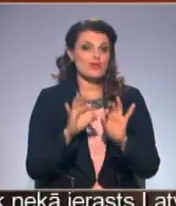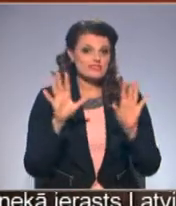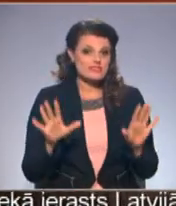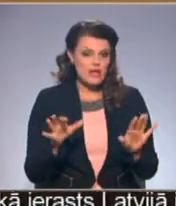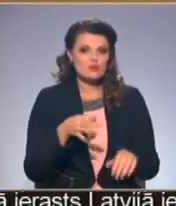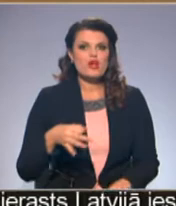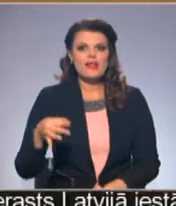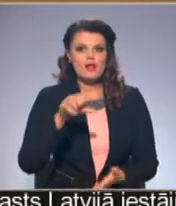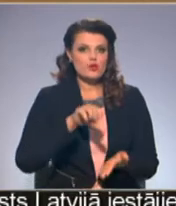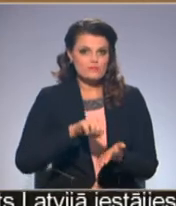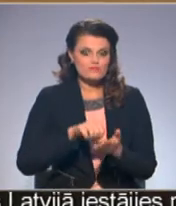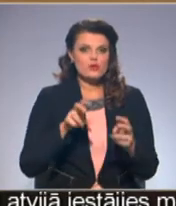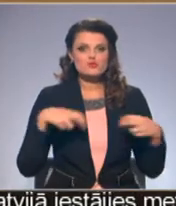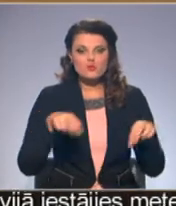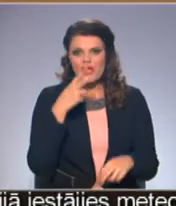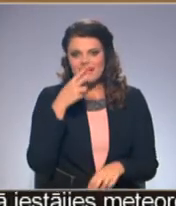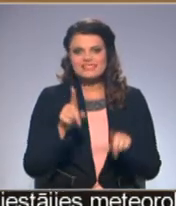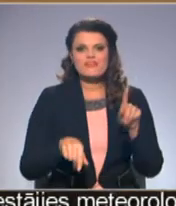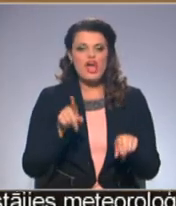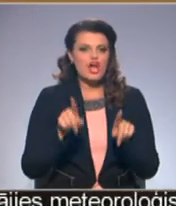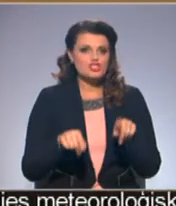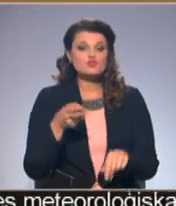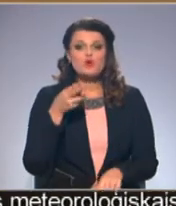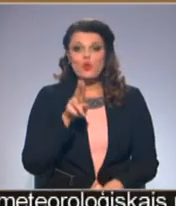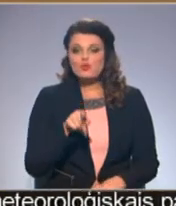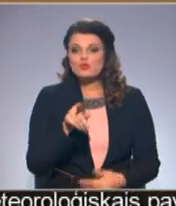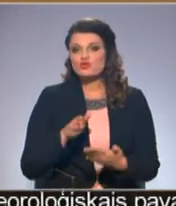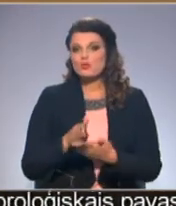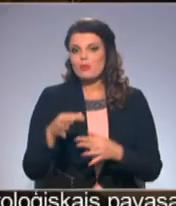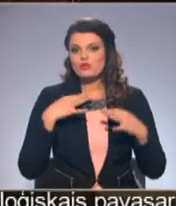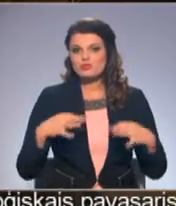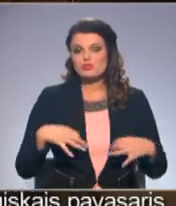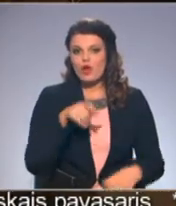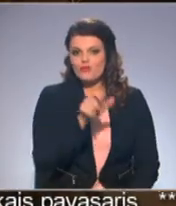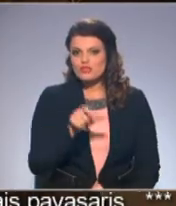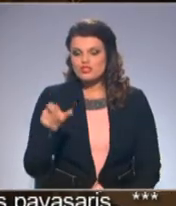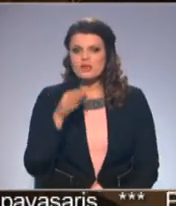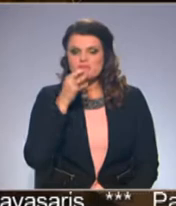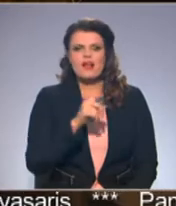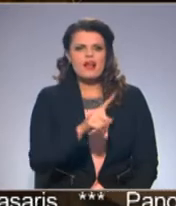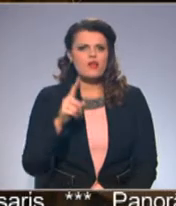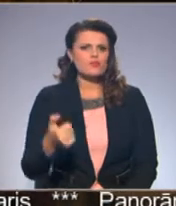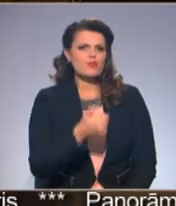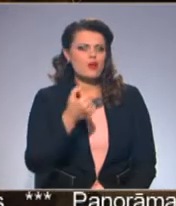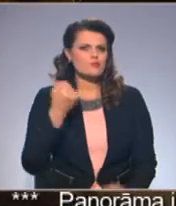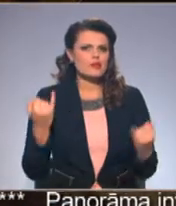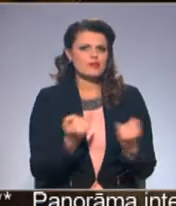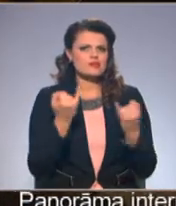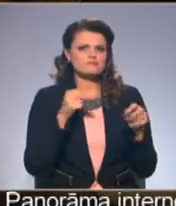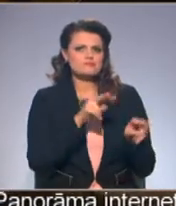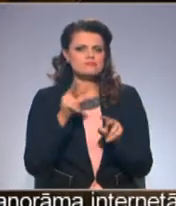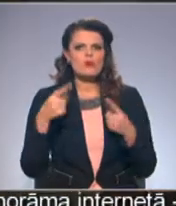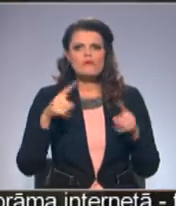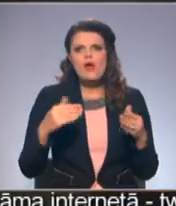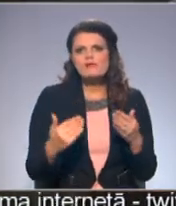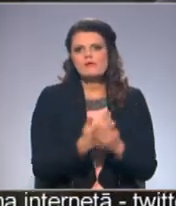žūrija pagaidām redzējusi 11 izrādes. Un kā atzīst šīs jomas profesionāļi, katru gadu ir interesanti vērot, ko jaunu paveikuši amatieru